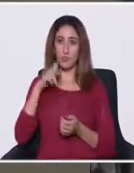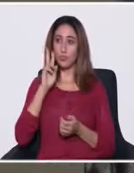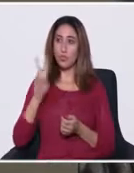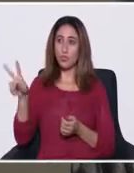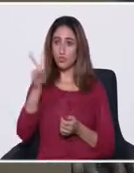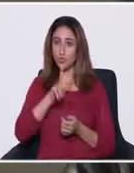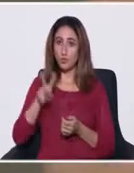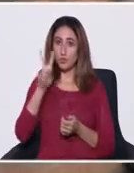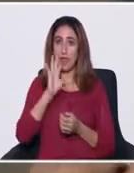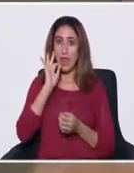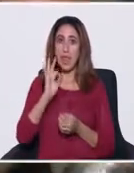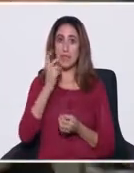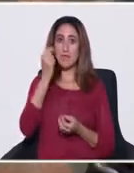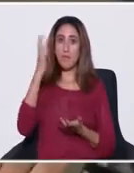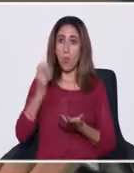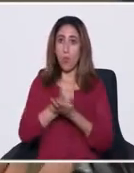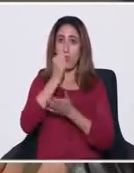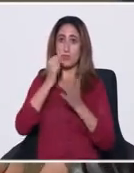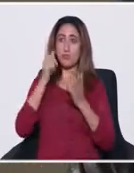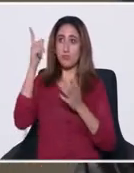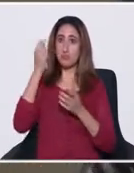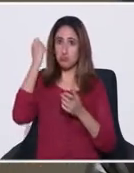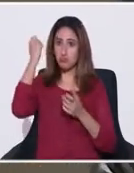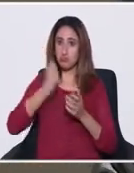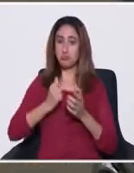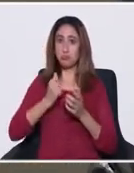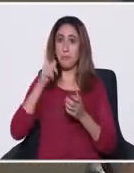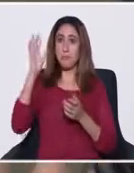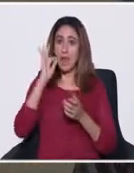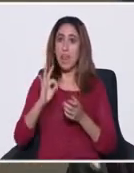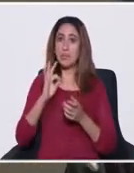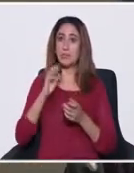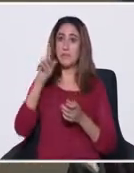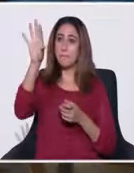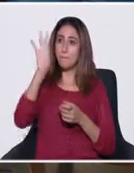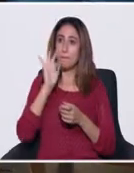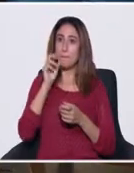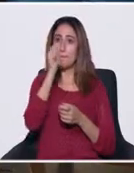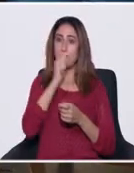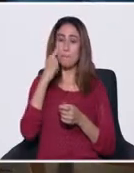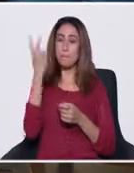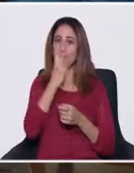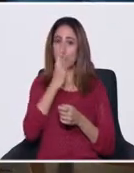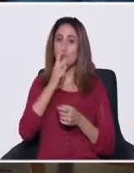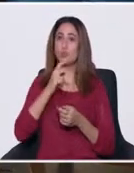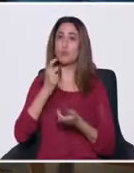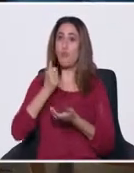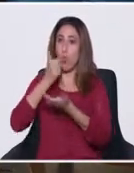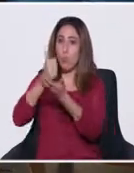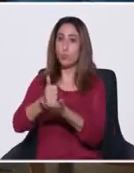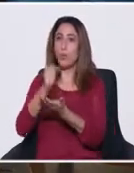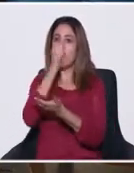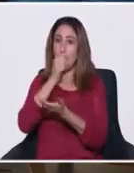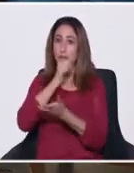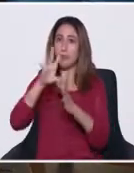ليه مفيش منتج كبير زي فلان الفلاني بينتج لفنان كفيف او